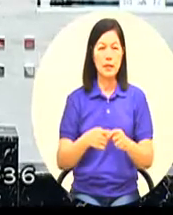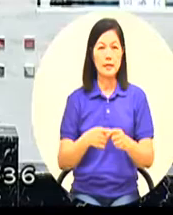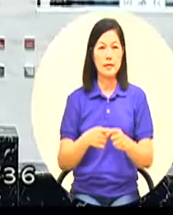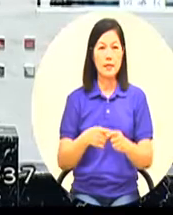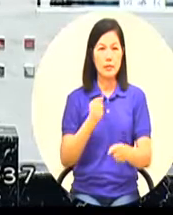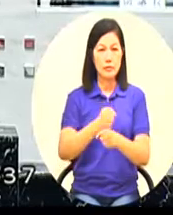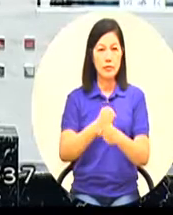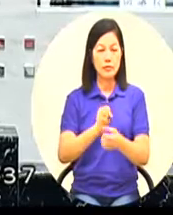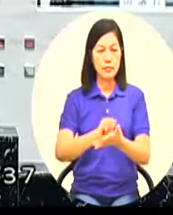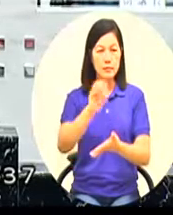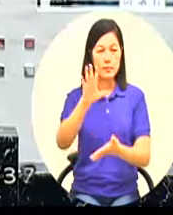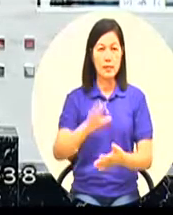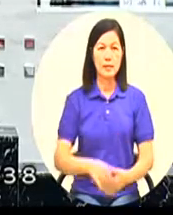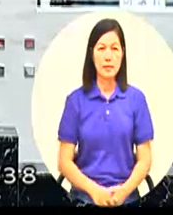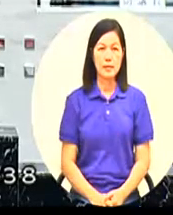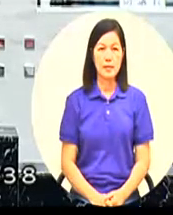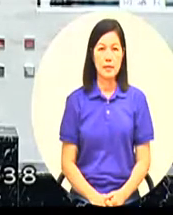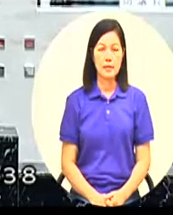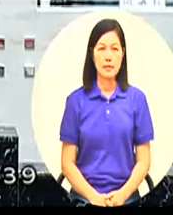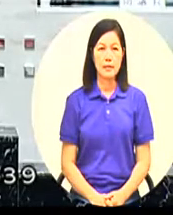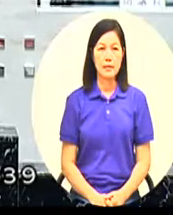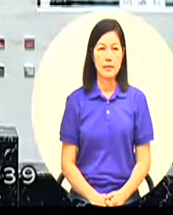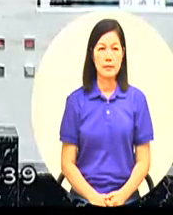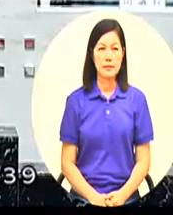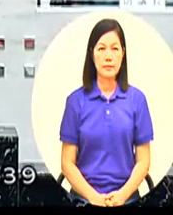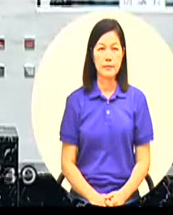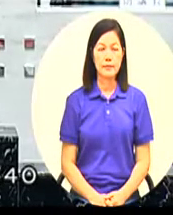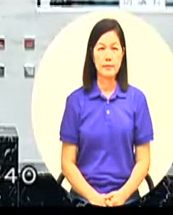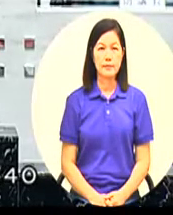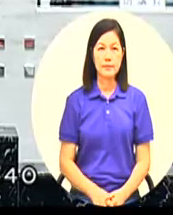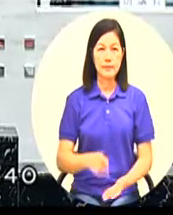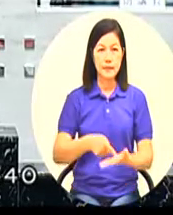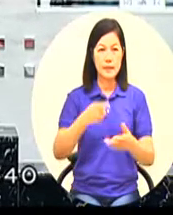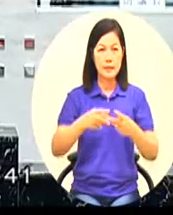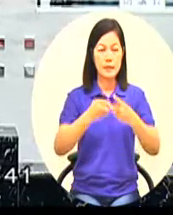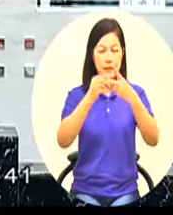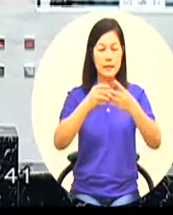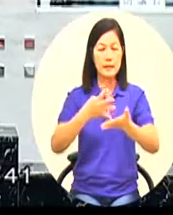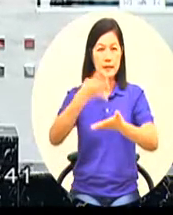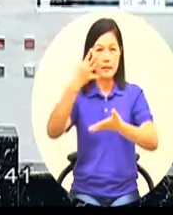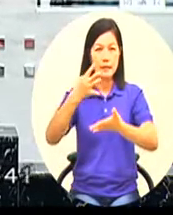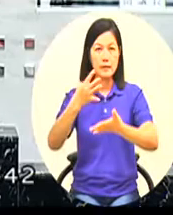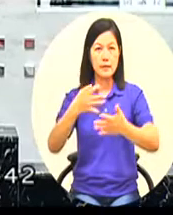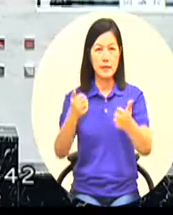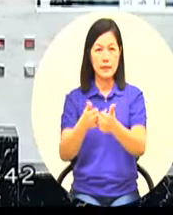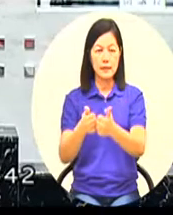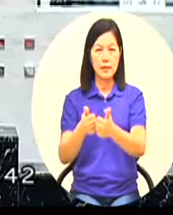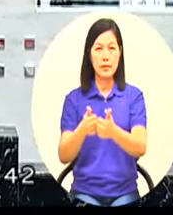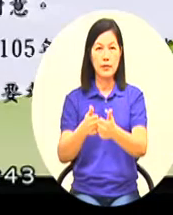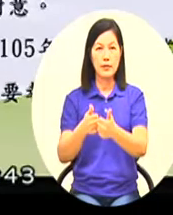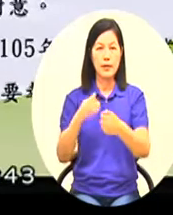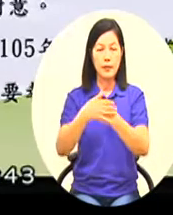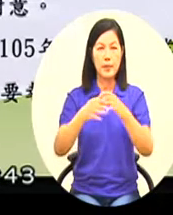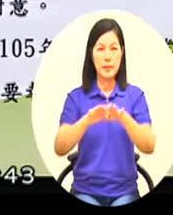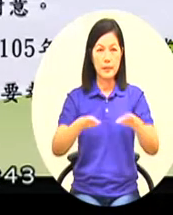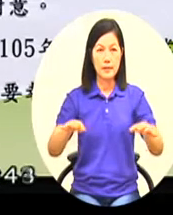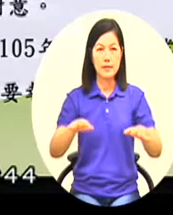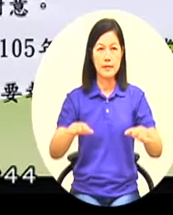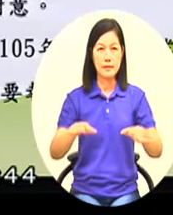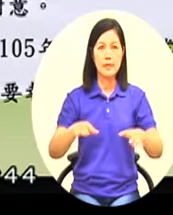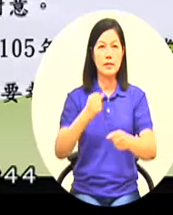告。新逢贵会在这次第二届第四次的定期大会，我们保安部门的业务报